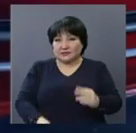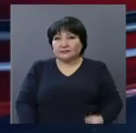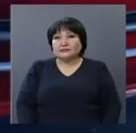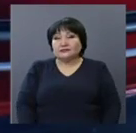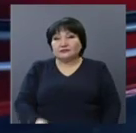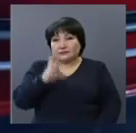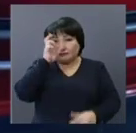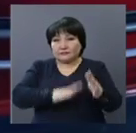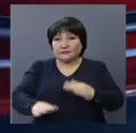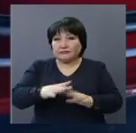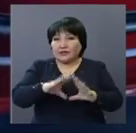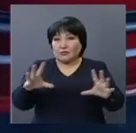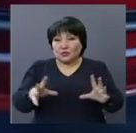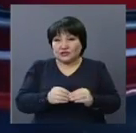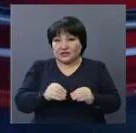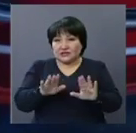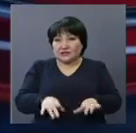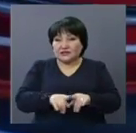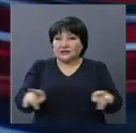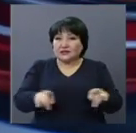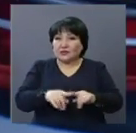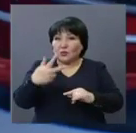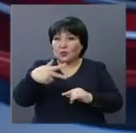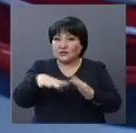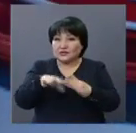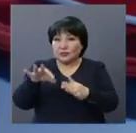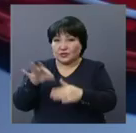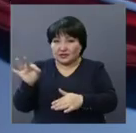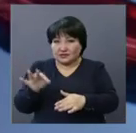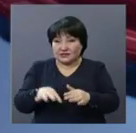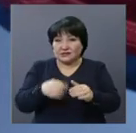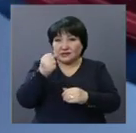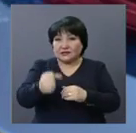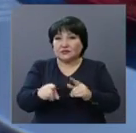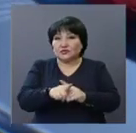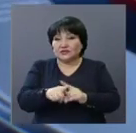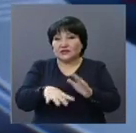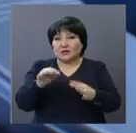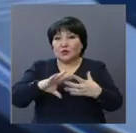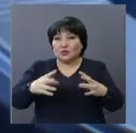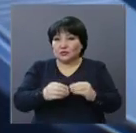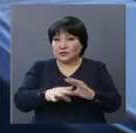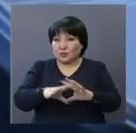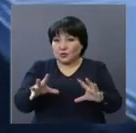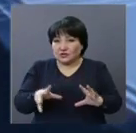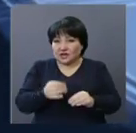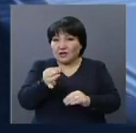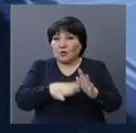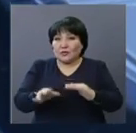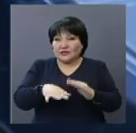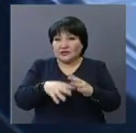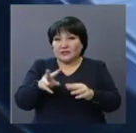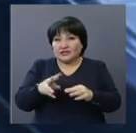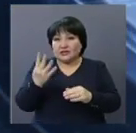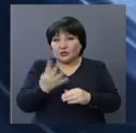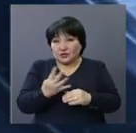Еліміз бойынша жергілікті мәслихатқа 30 депутат сайланды. Күні кеше өткен сайлау қорытындысы бойынша облыстық мәслихатқа 4,